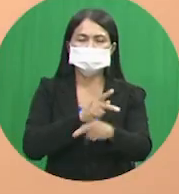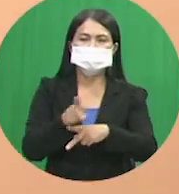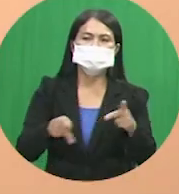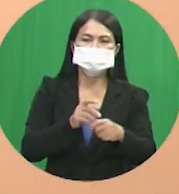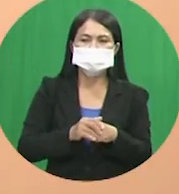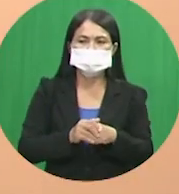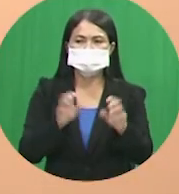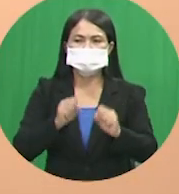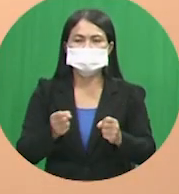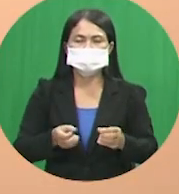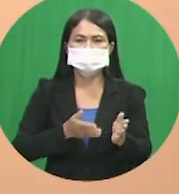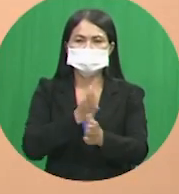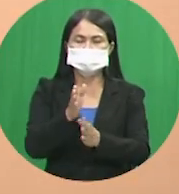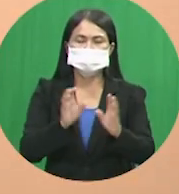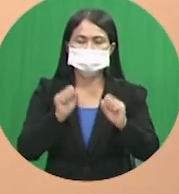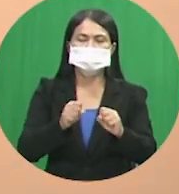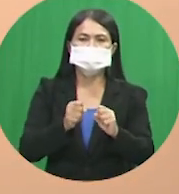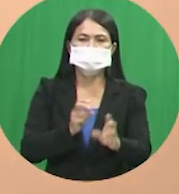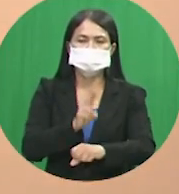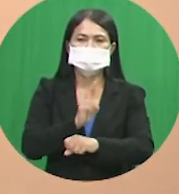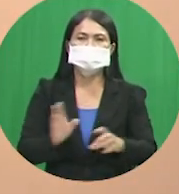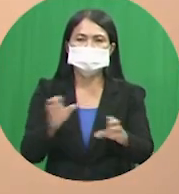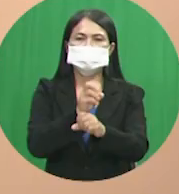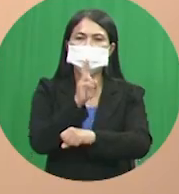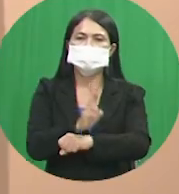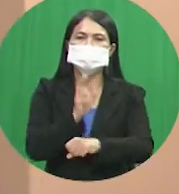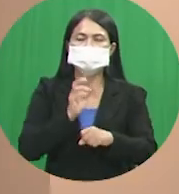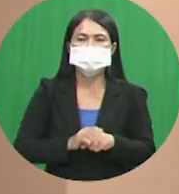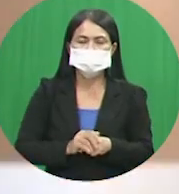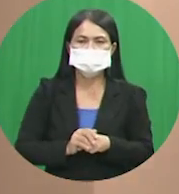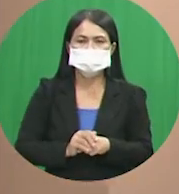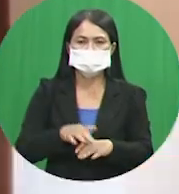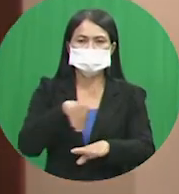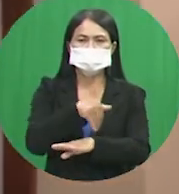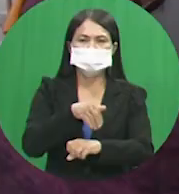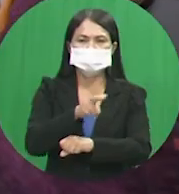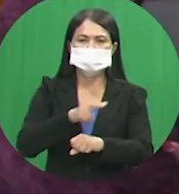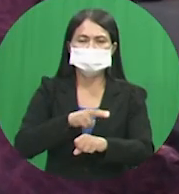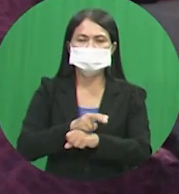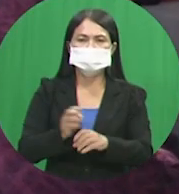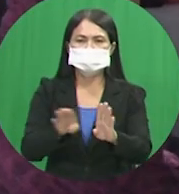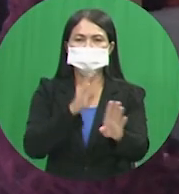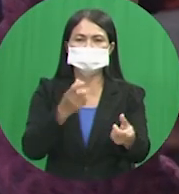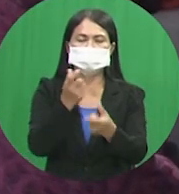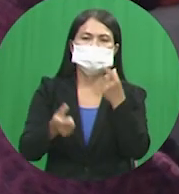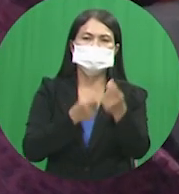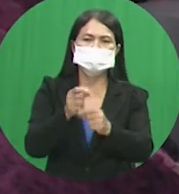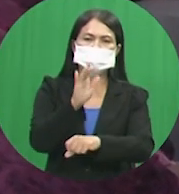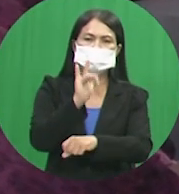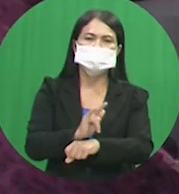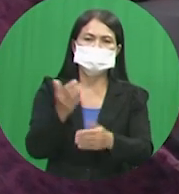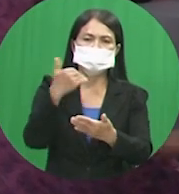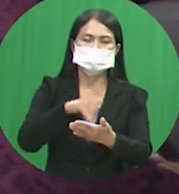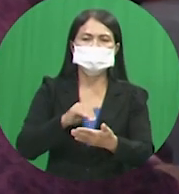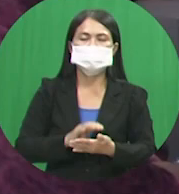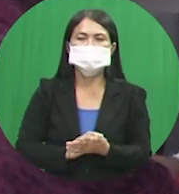ឋអាចប្រកបមុខរបរអាជីវកម្មបានជាធម្មតាហើយសេដ្ឋកិច្ចជាតិក៏បានបើកដំណើរការជាប្រក្រតីឡើង